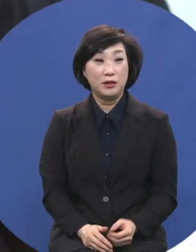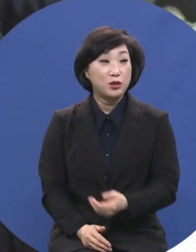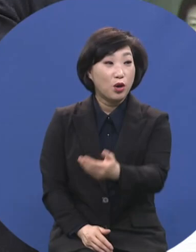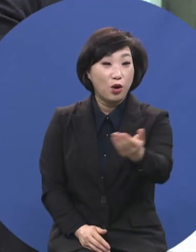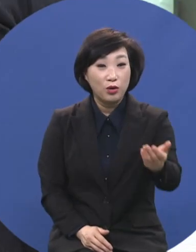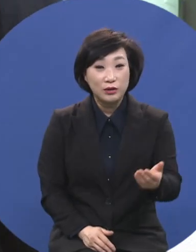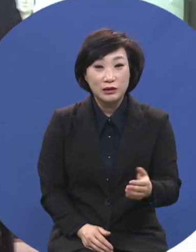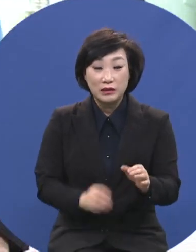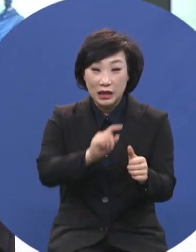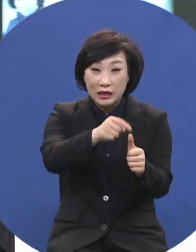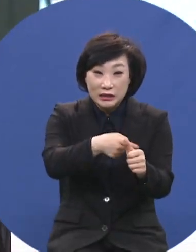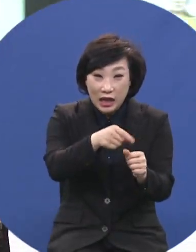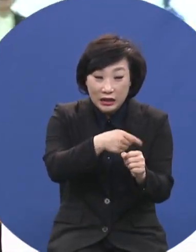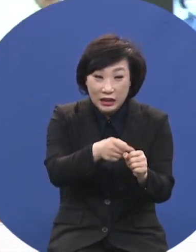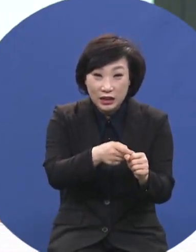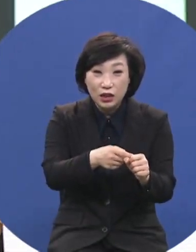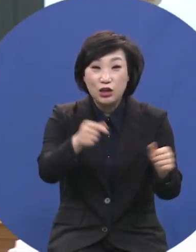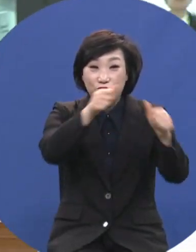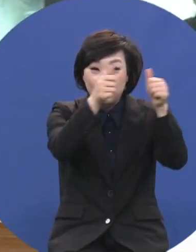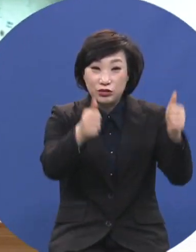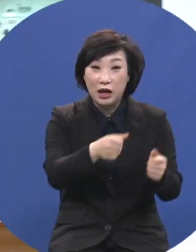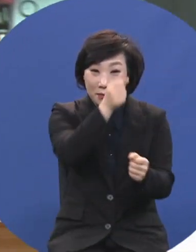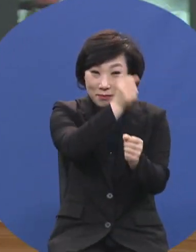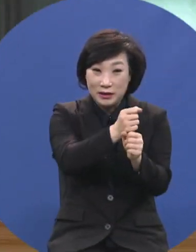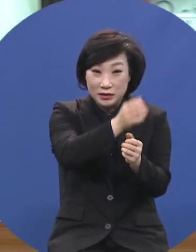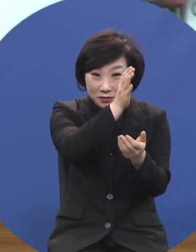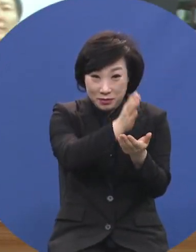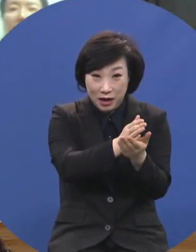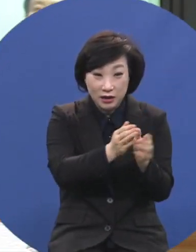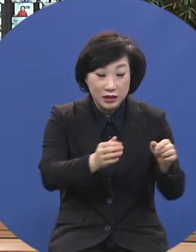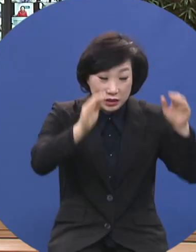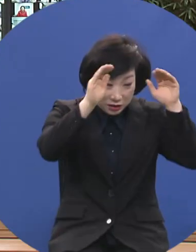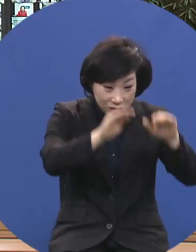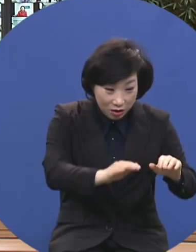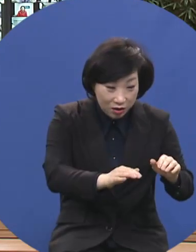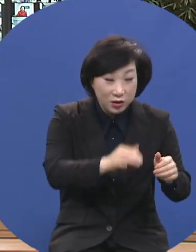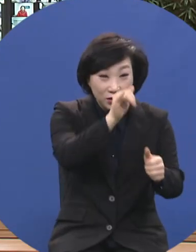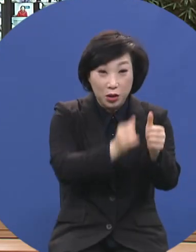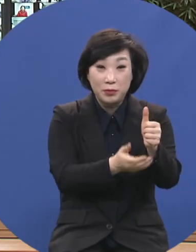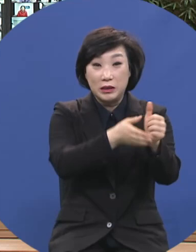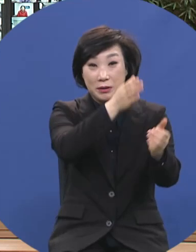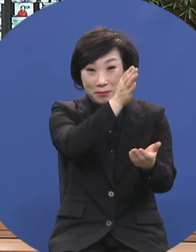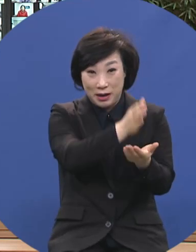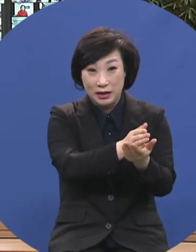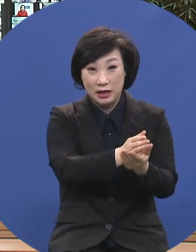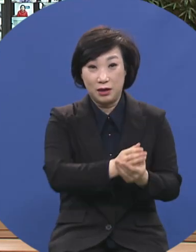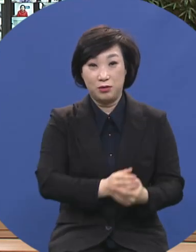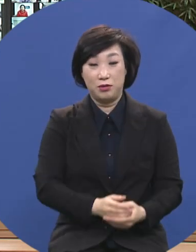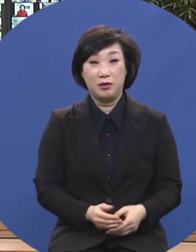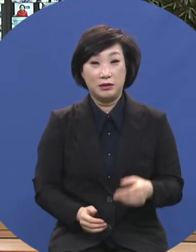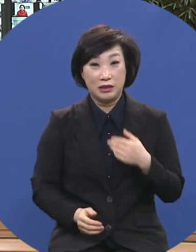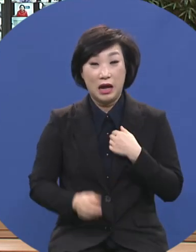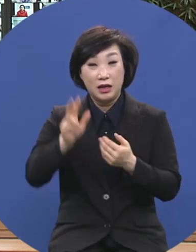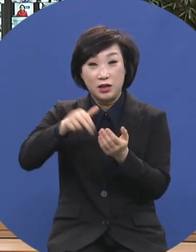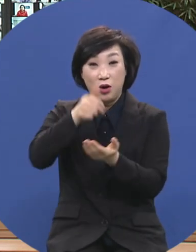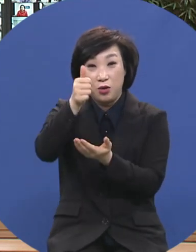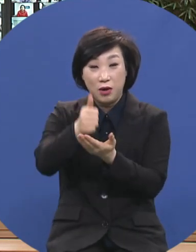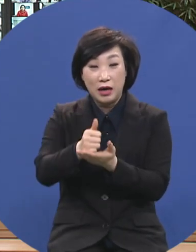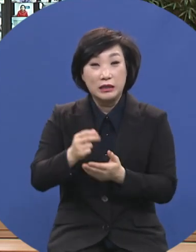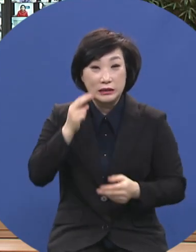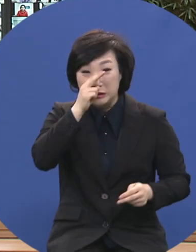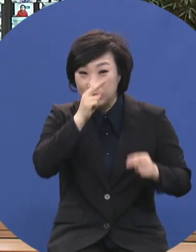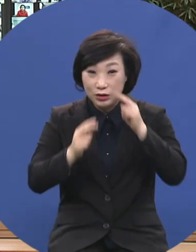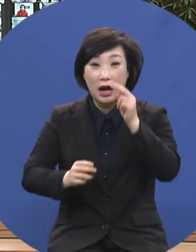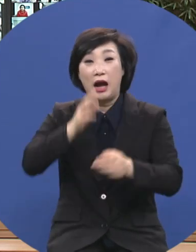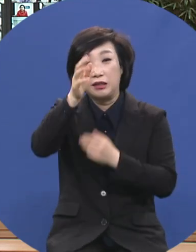너희는 새긴 우상을 만들지 말며 거기 절하며 섬기지 말라. 나 여호와는